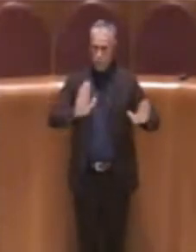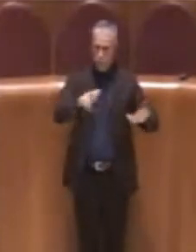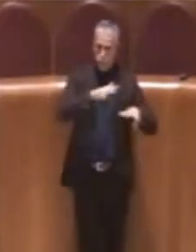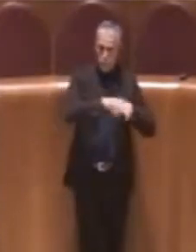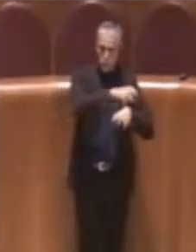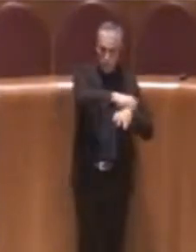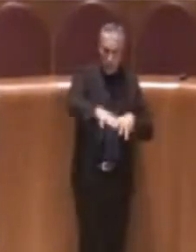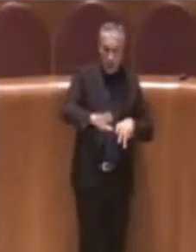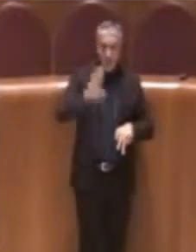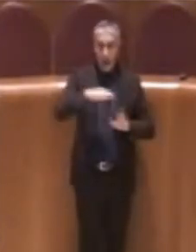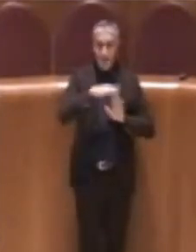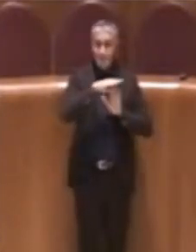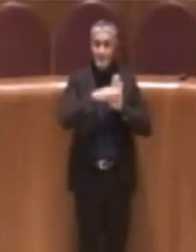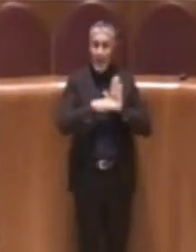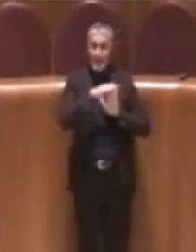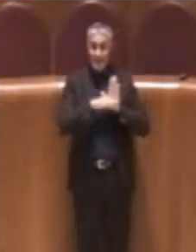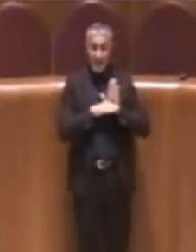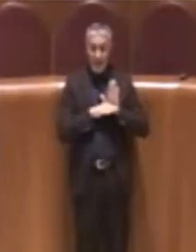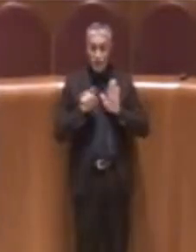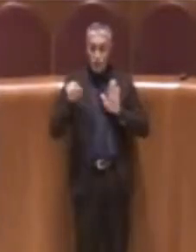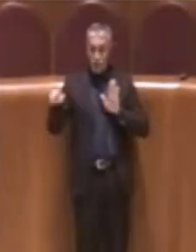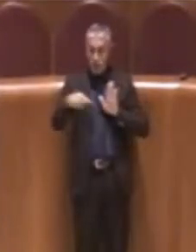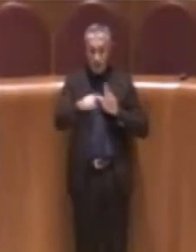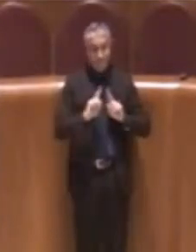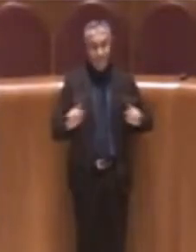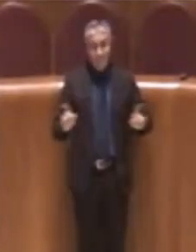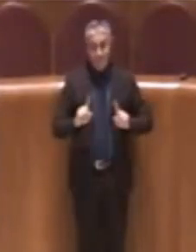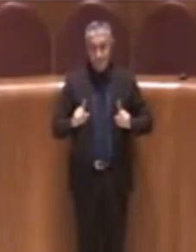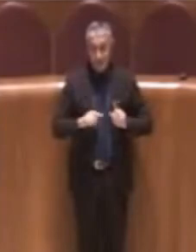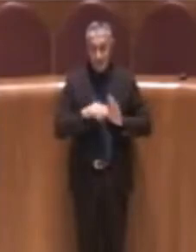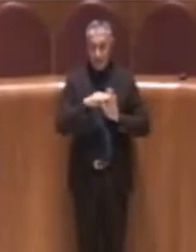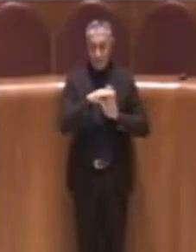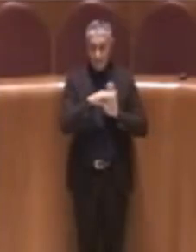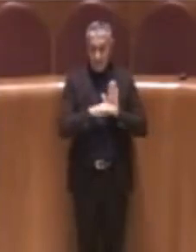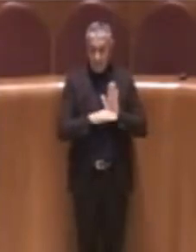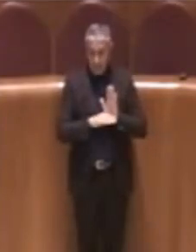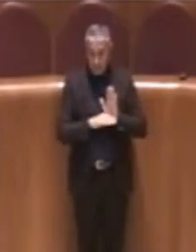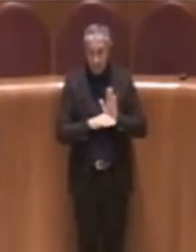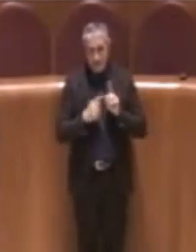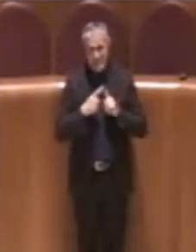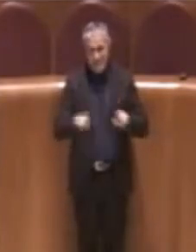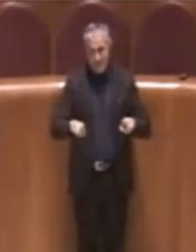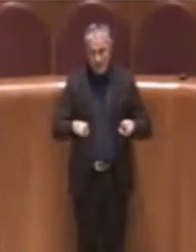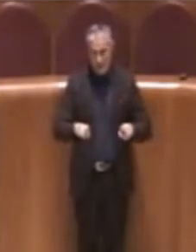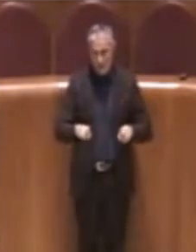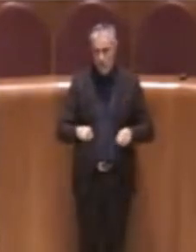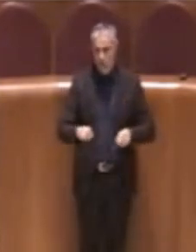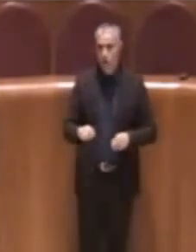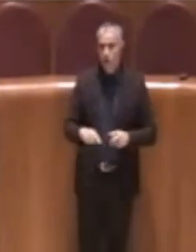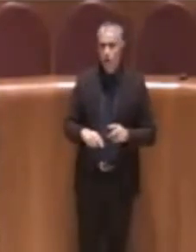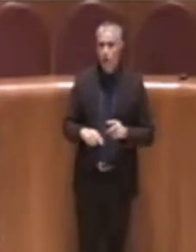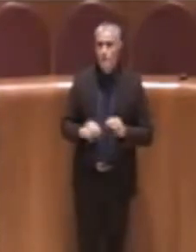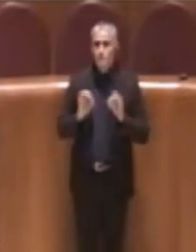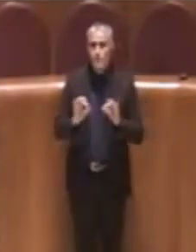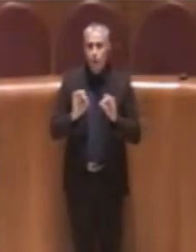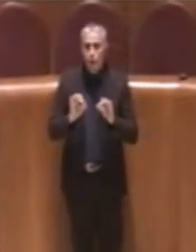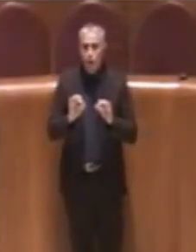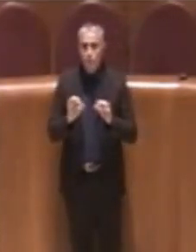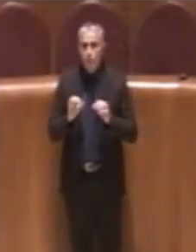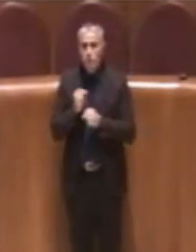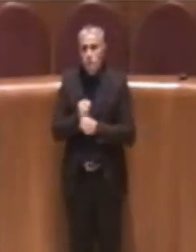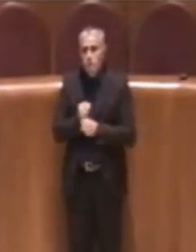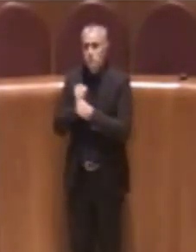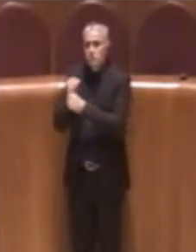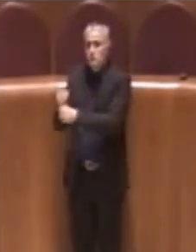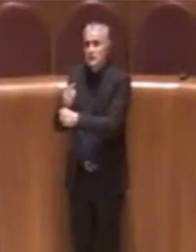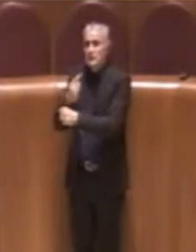la pianificazione. I piani di massima occupabilità sono pianificazione, sono per il TUEL materia, compete